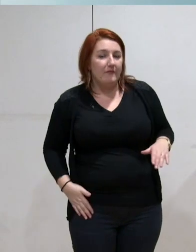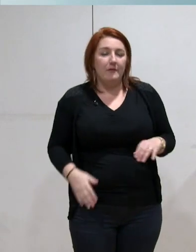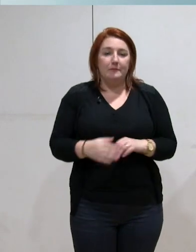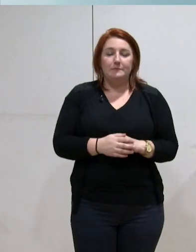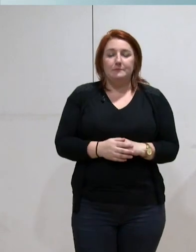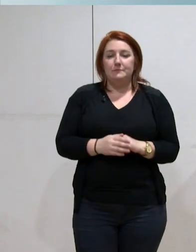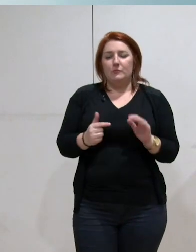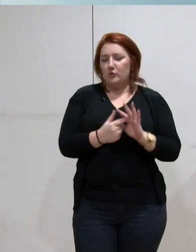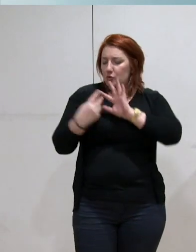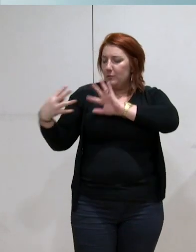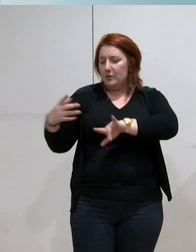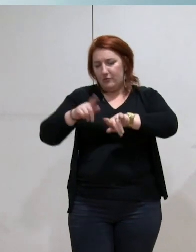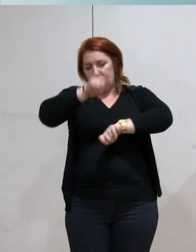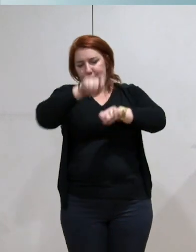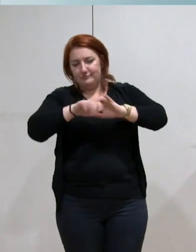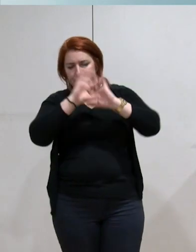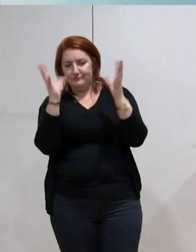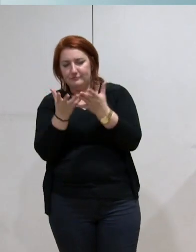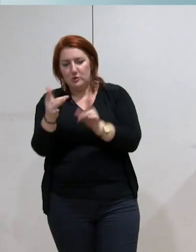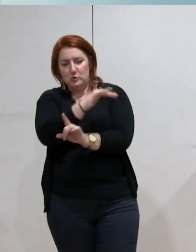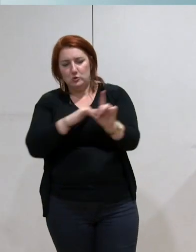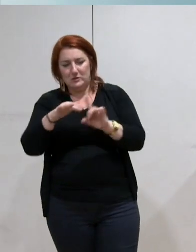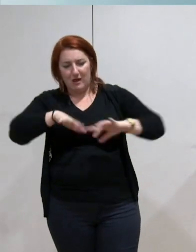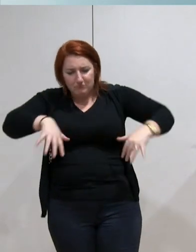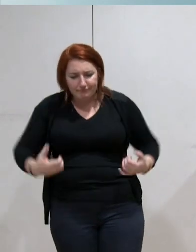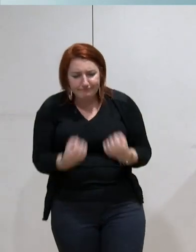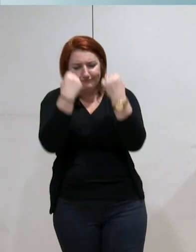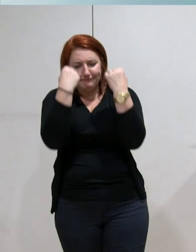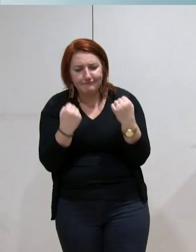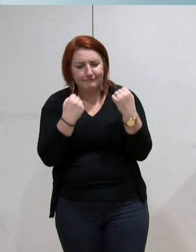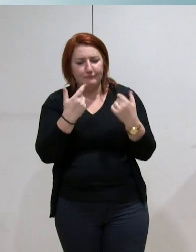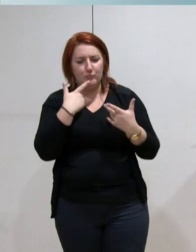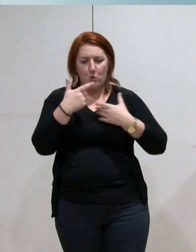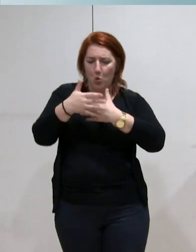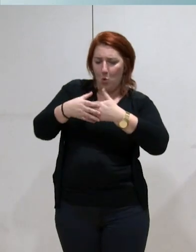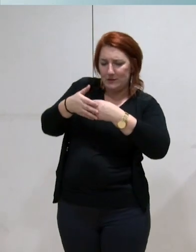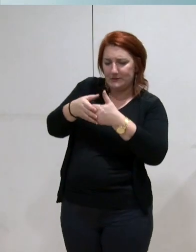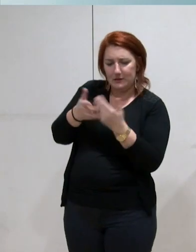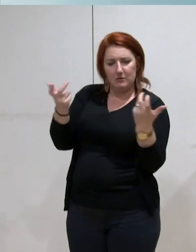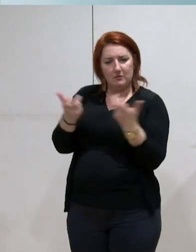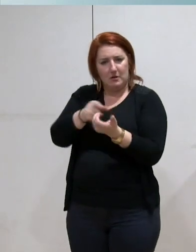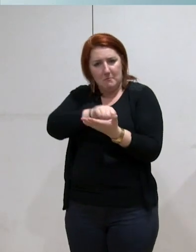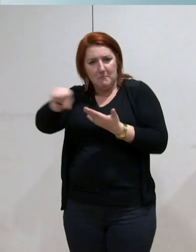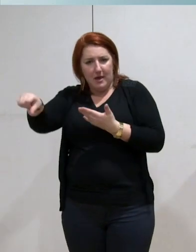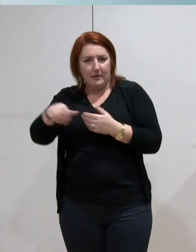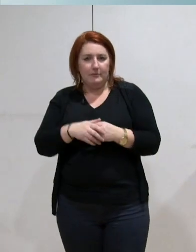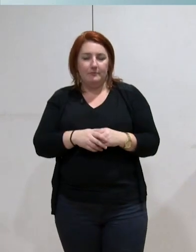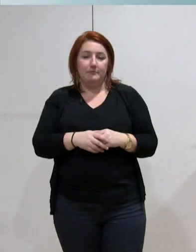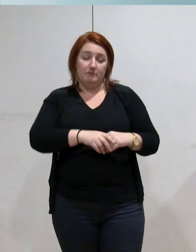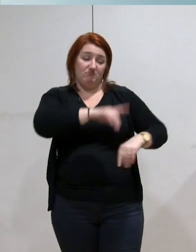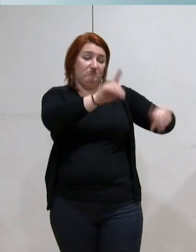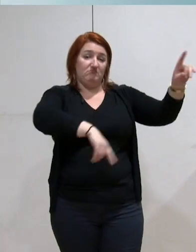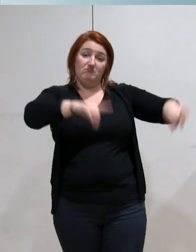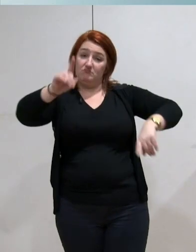considération la capacité sociale des familles à assumer le coût d'activité des loisirs ils n'ont pas toute la même